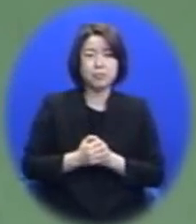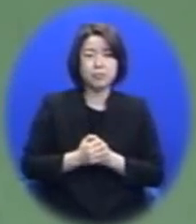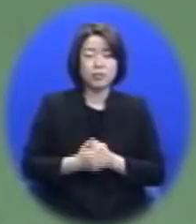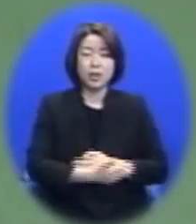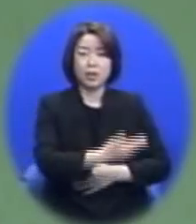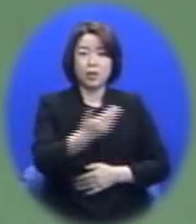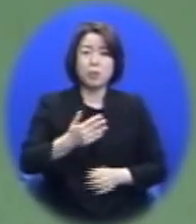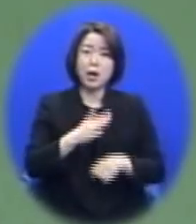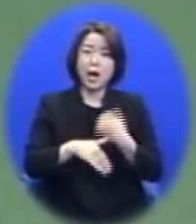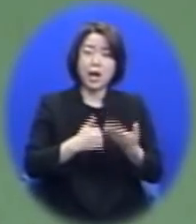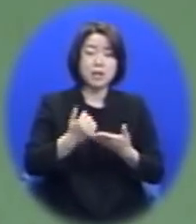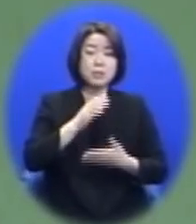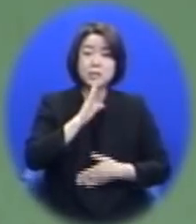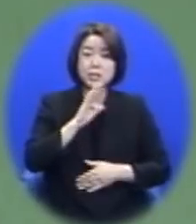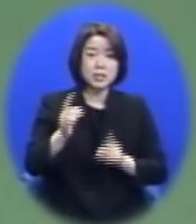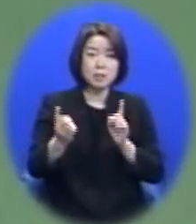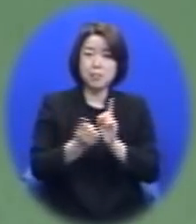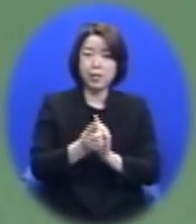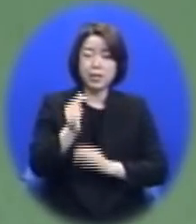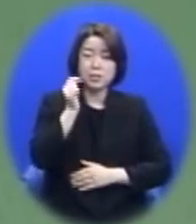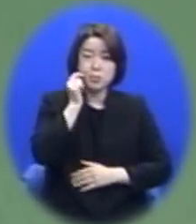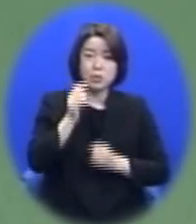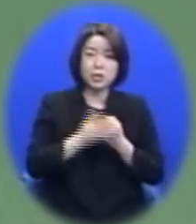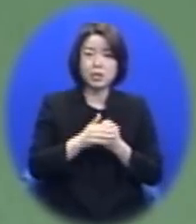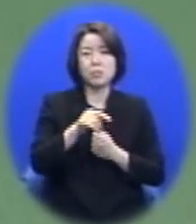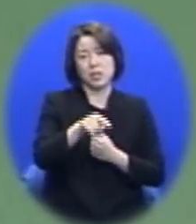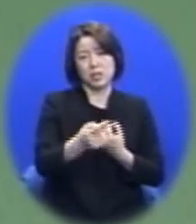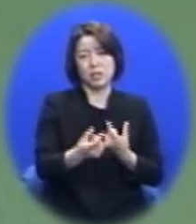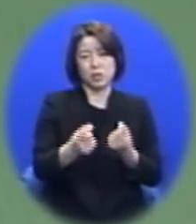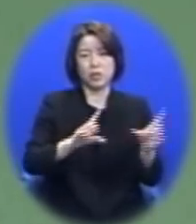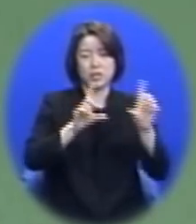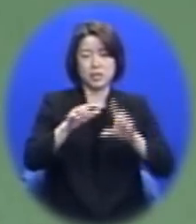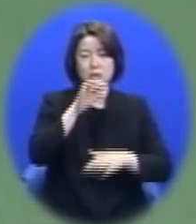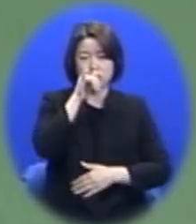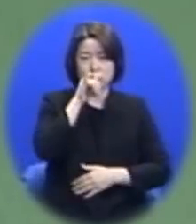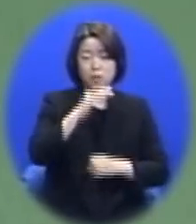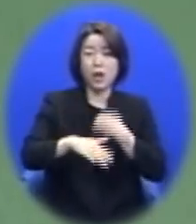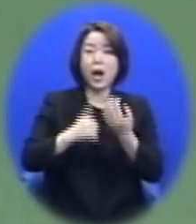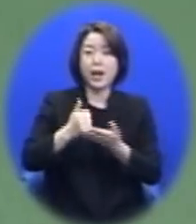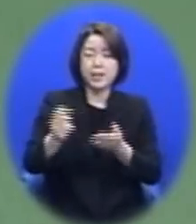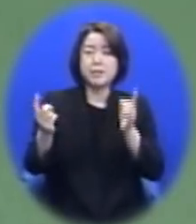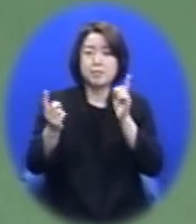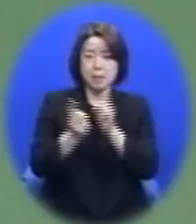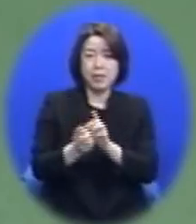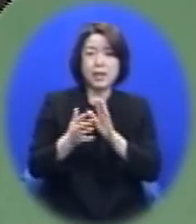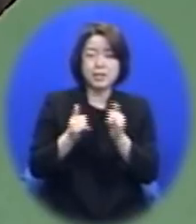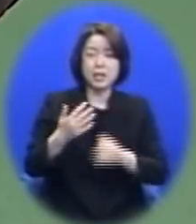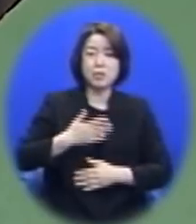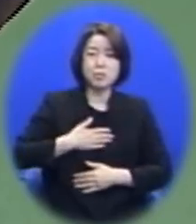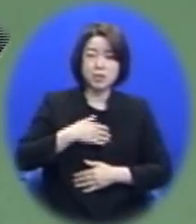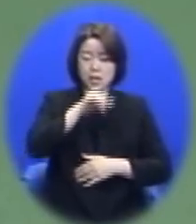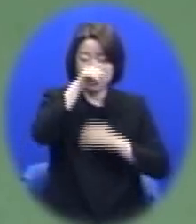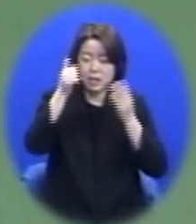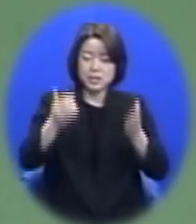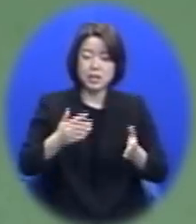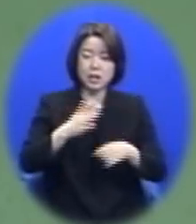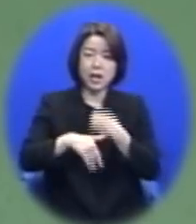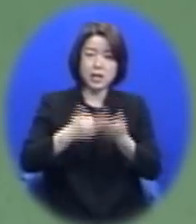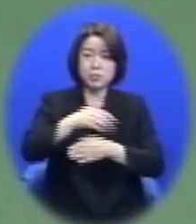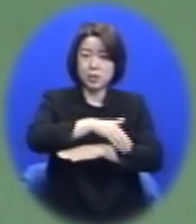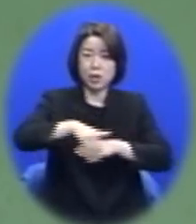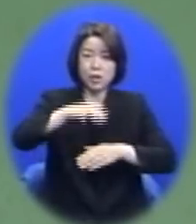여러분, 하나님을 진짜 만나지 못했으니까 그렇게 사는 겁니다. 하나님을 만난 사람은 내 인생은 하나님의 계획이 있음을 알게